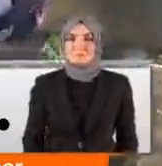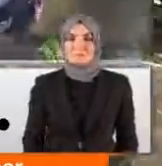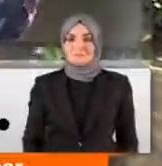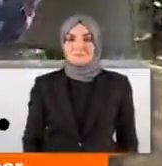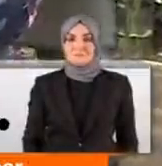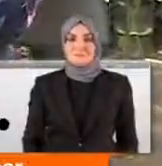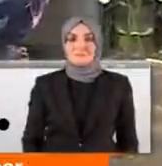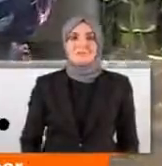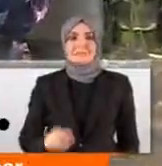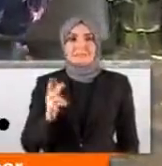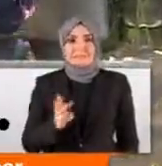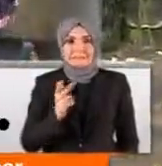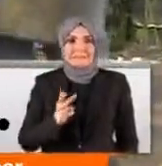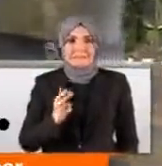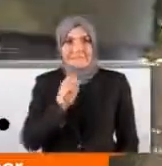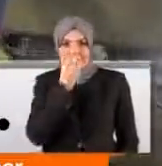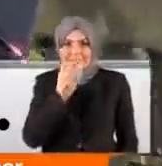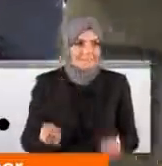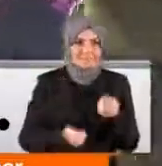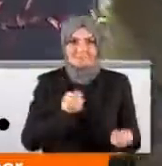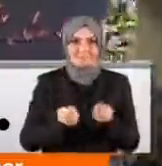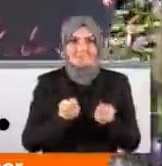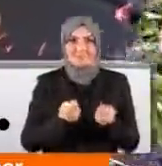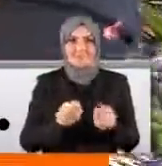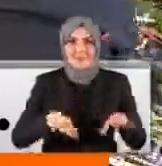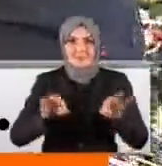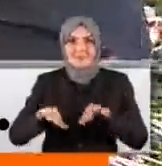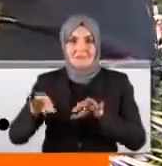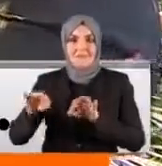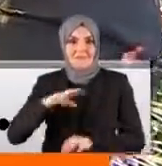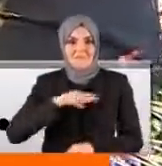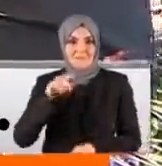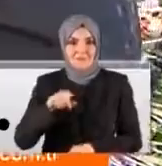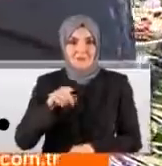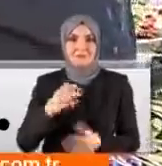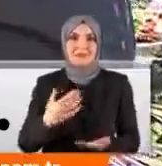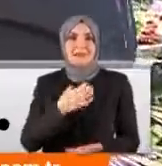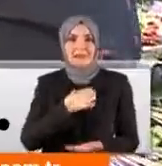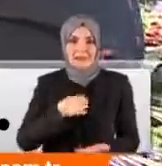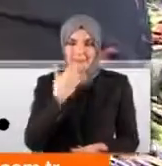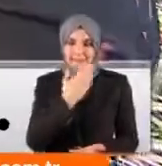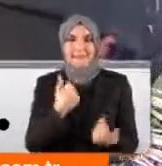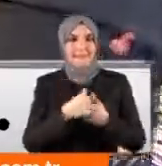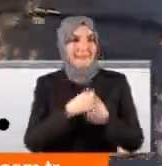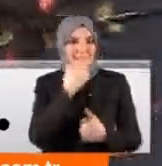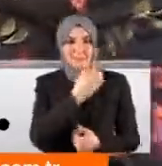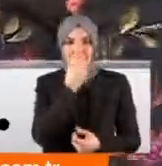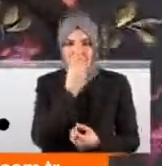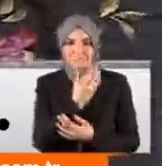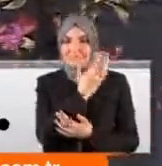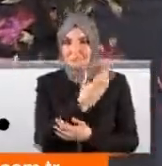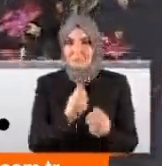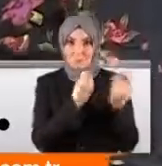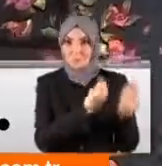bir yandan hızlı çiçekler böyle buketler hazırlanıyor mu anne eşe var mı getirecek ile çiçekler